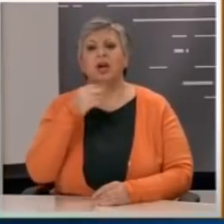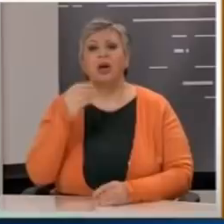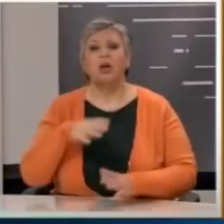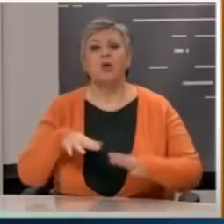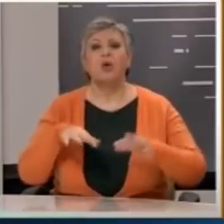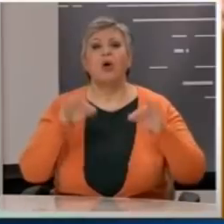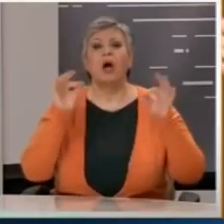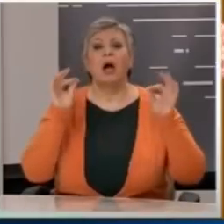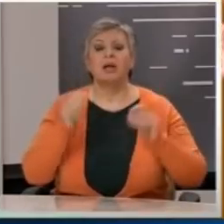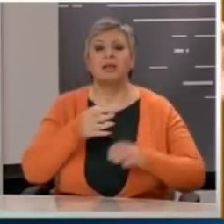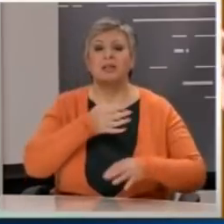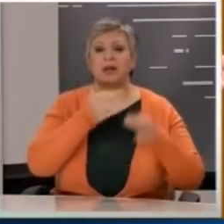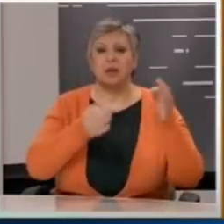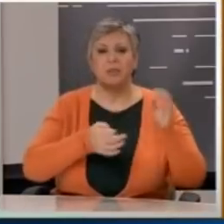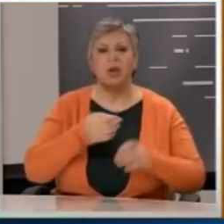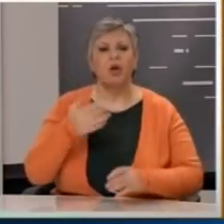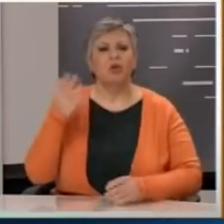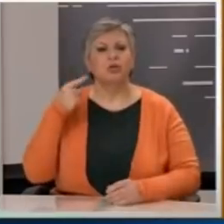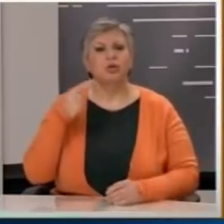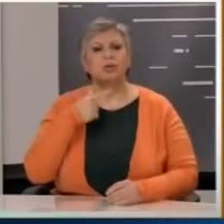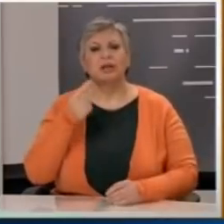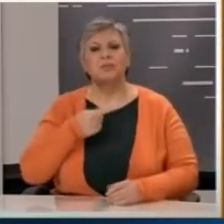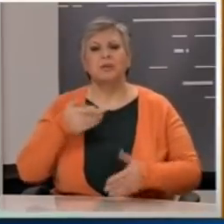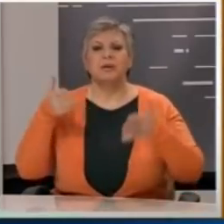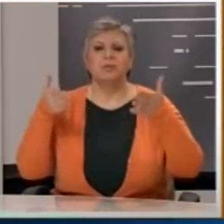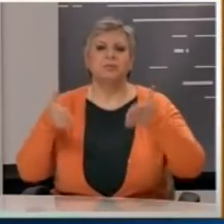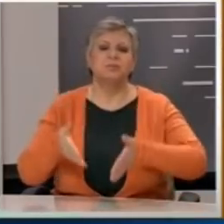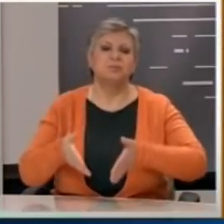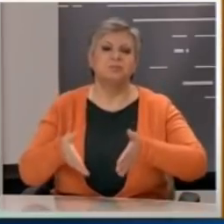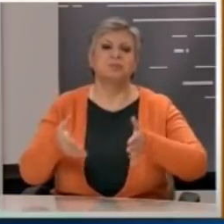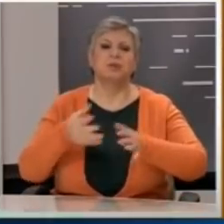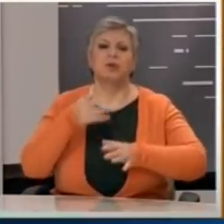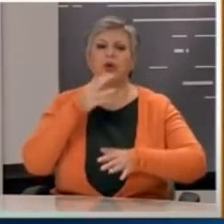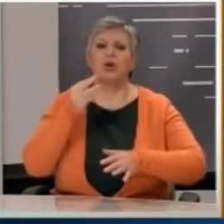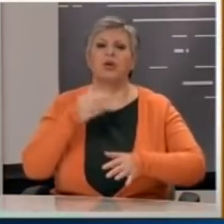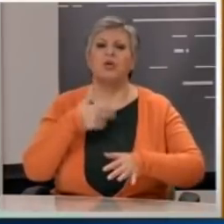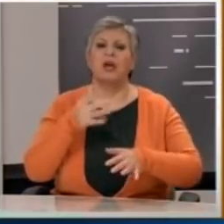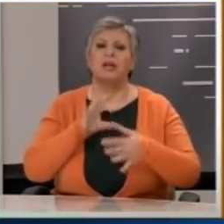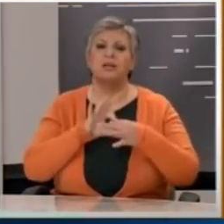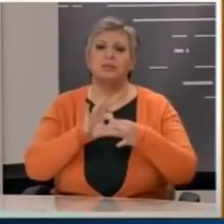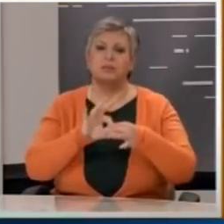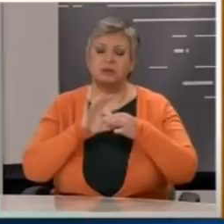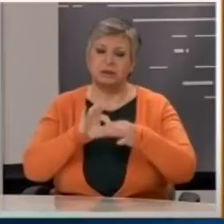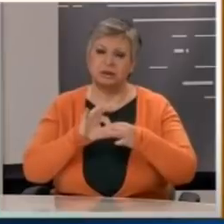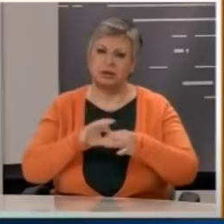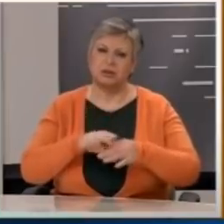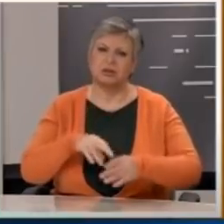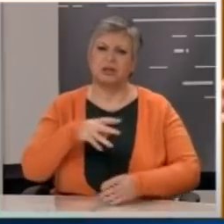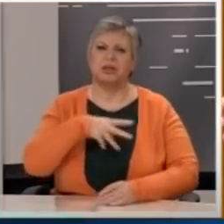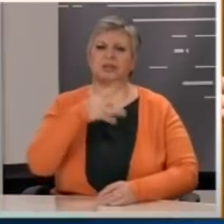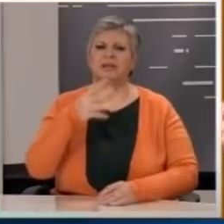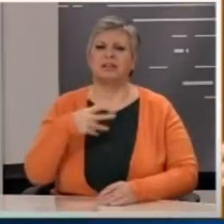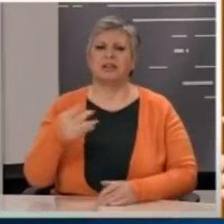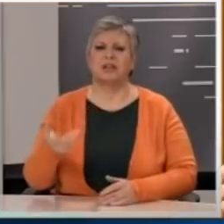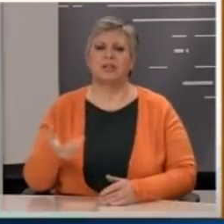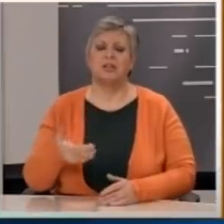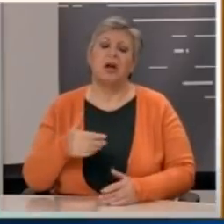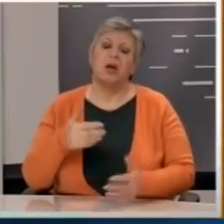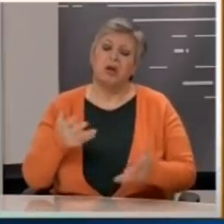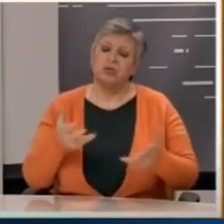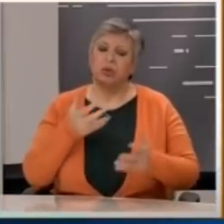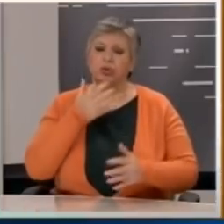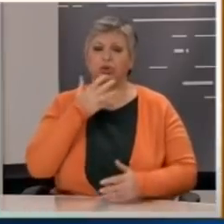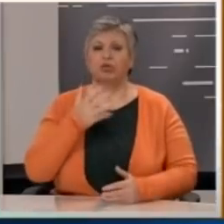υποχρέωση, ήταν μια κηδεία πολύ φίλτα του Σιριζέου και έπρεπε να πάει. Εντάξει, άμα ήταν